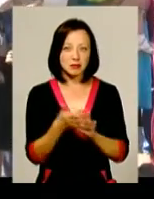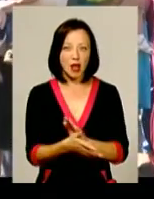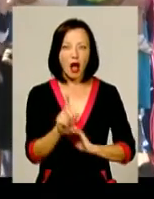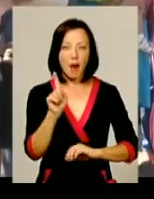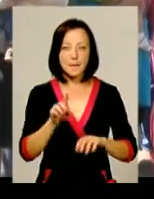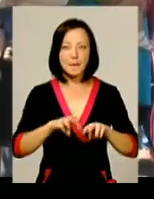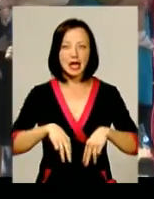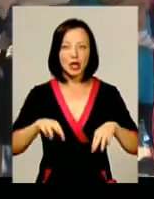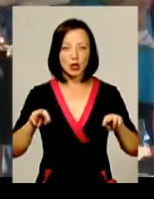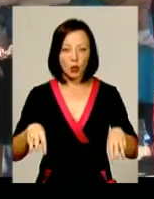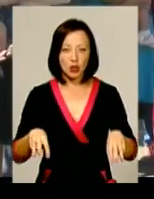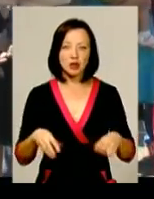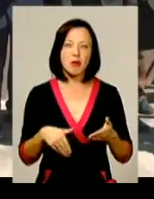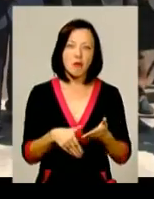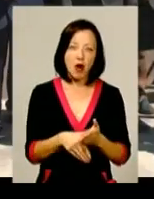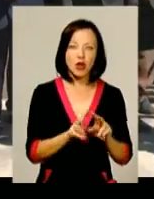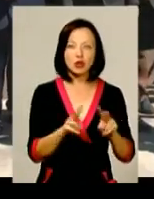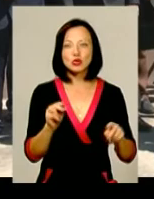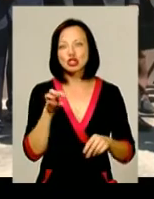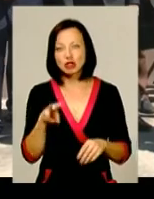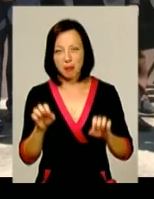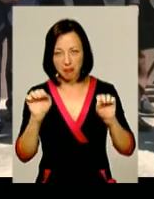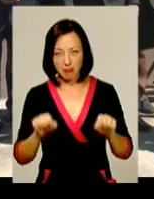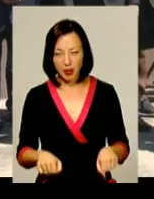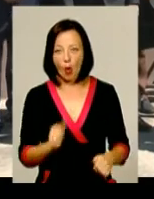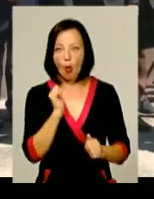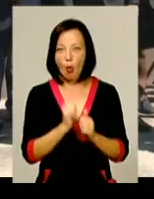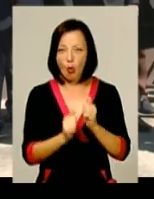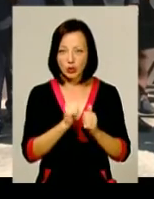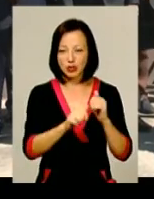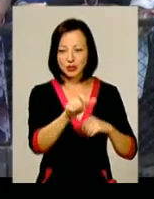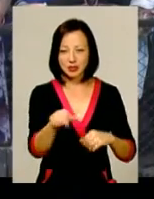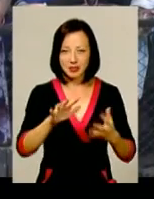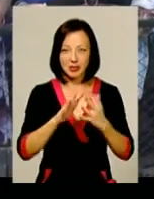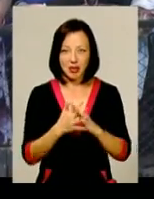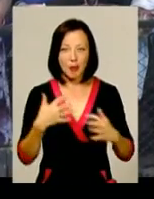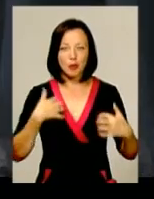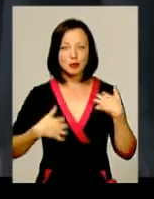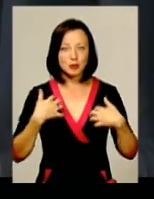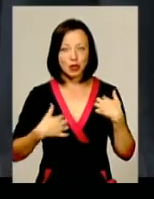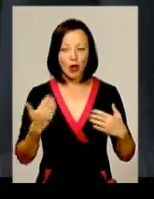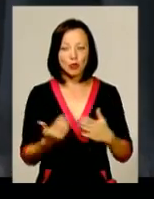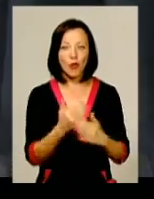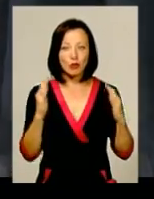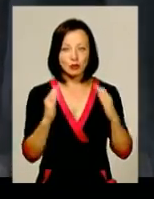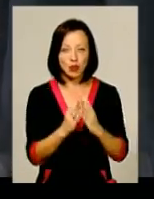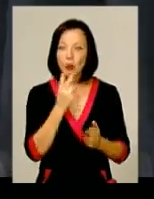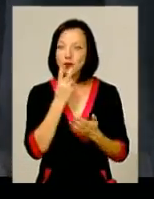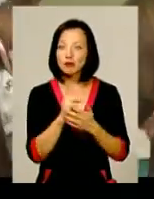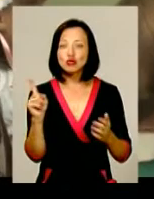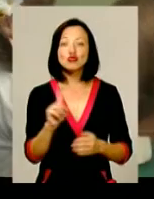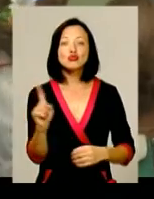1 мільйон. Підсобили хто чим, друзі села і благодійники. Кожен із ланківчан і собі поспішає до новобудови. Подивитися, що